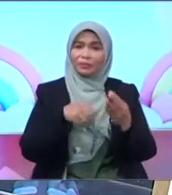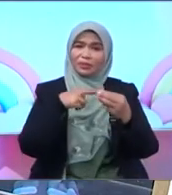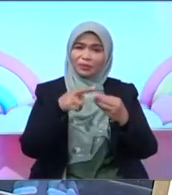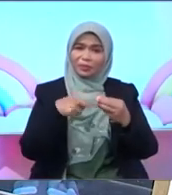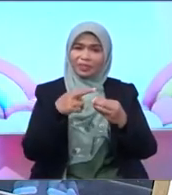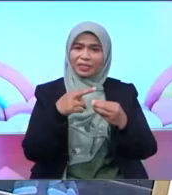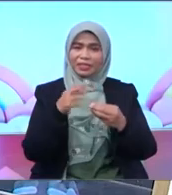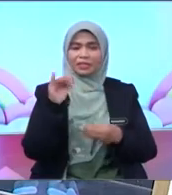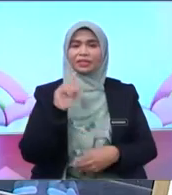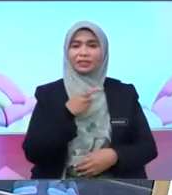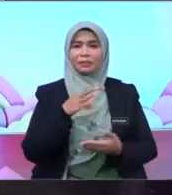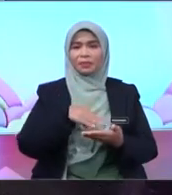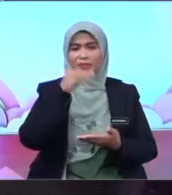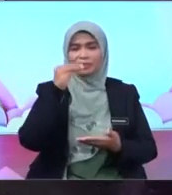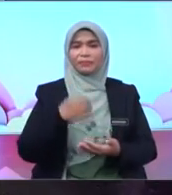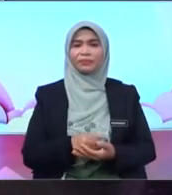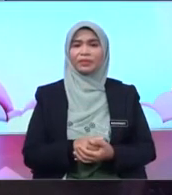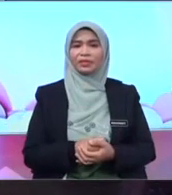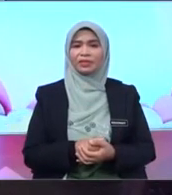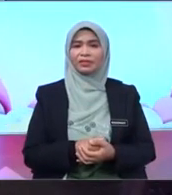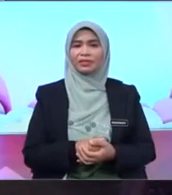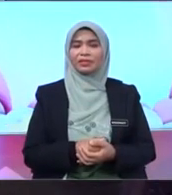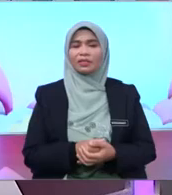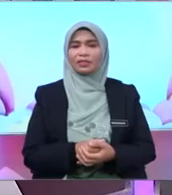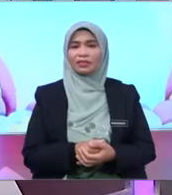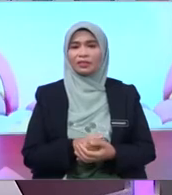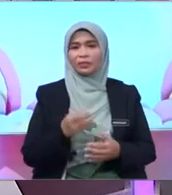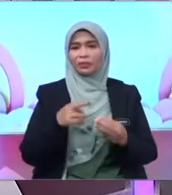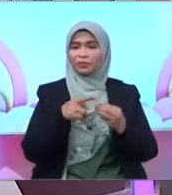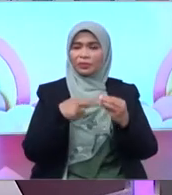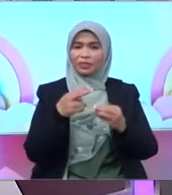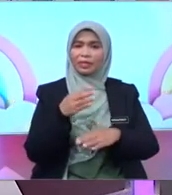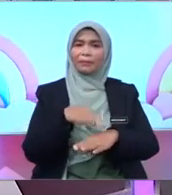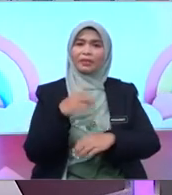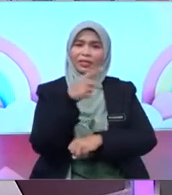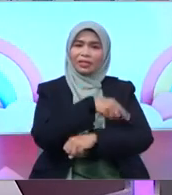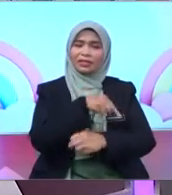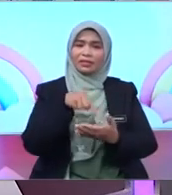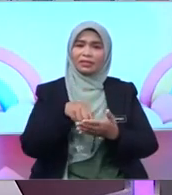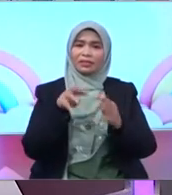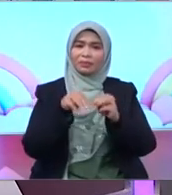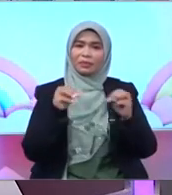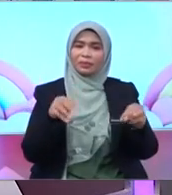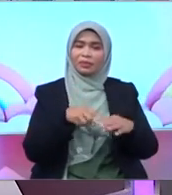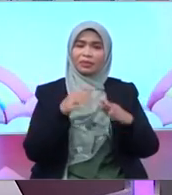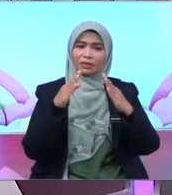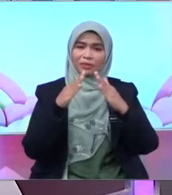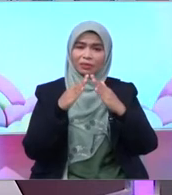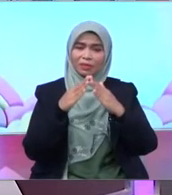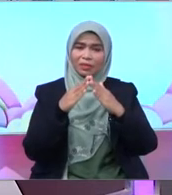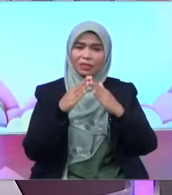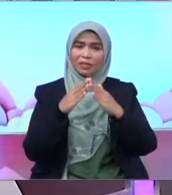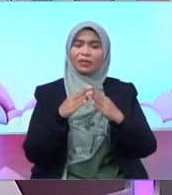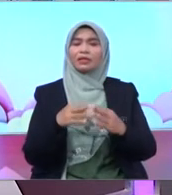pada hari ini Swag Oke sedikit rumusan Oke ilmu saya pada hari ini ya oke murid-murid di rumah dan mineral juga